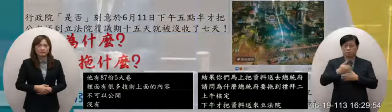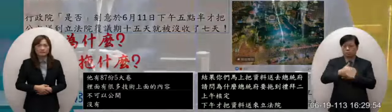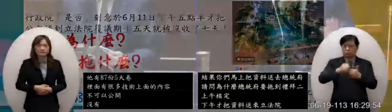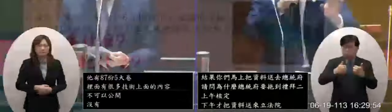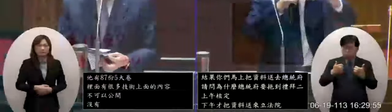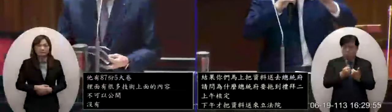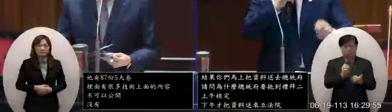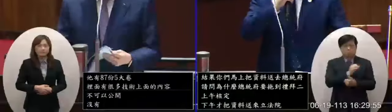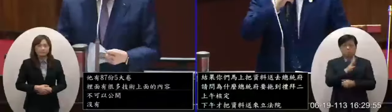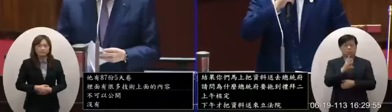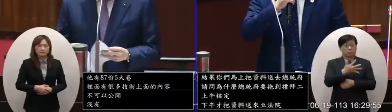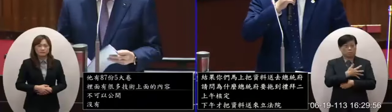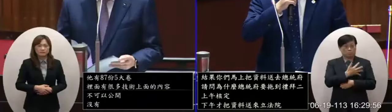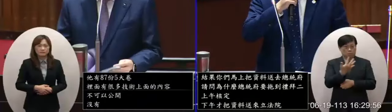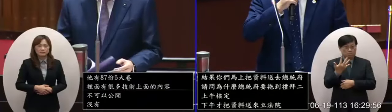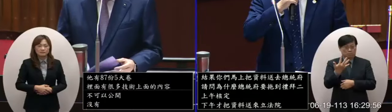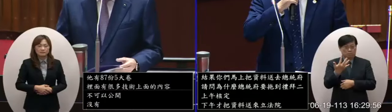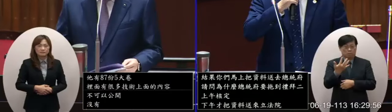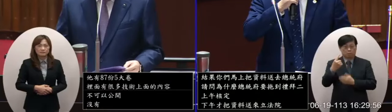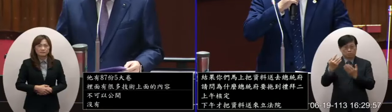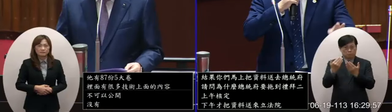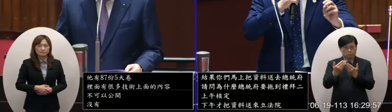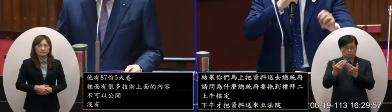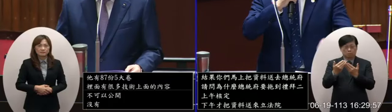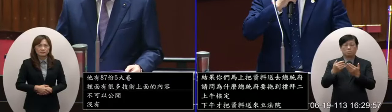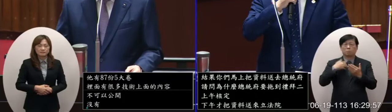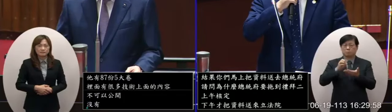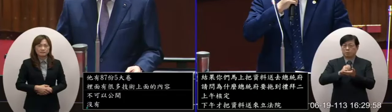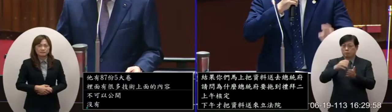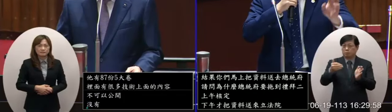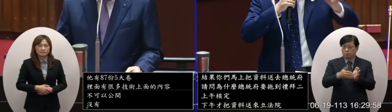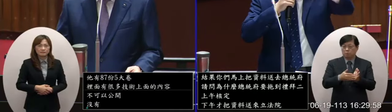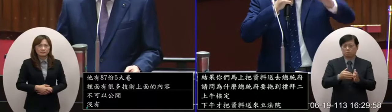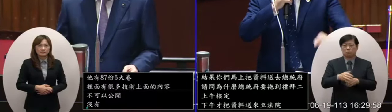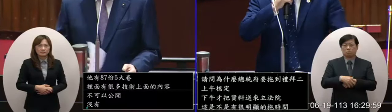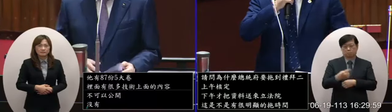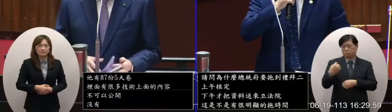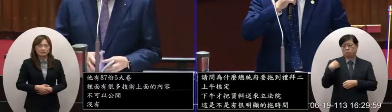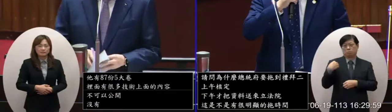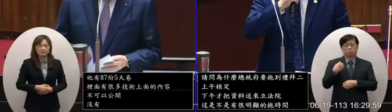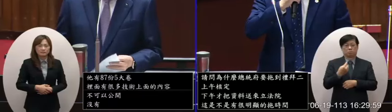礼拜三程序委员会结束，礼拜五一读院会报告完毕以后，其